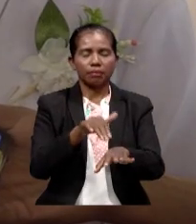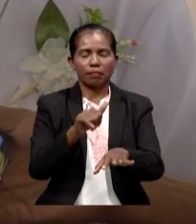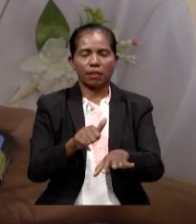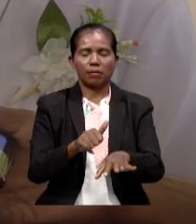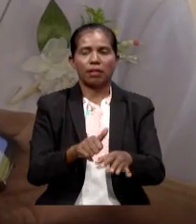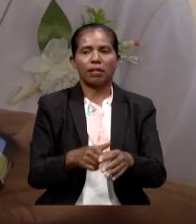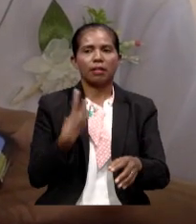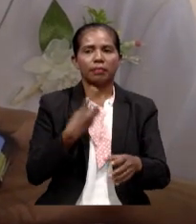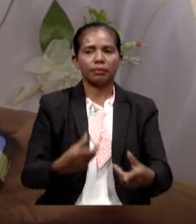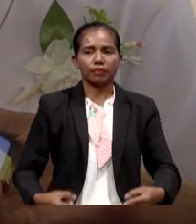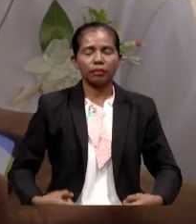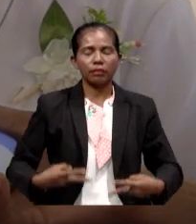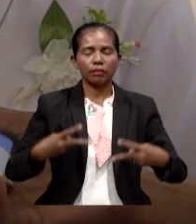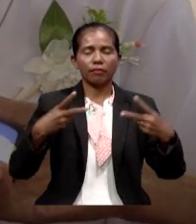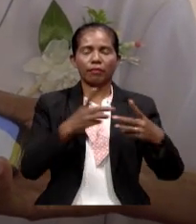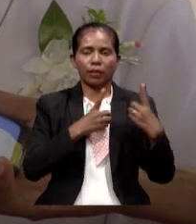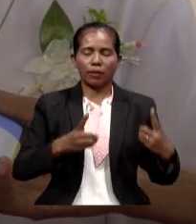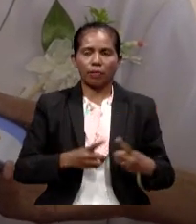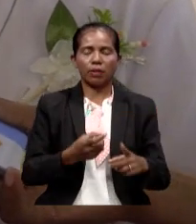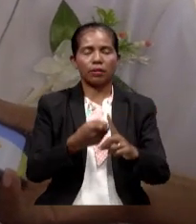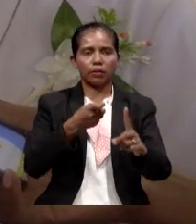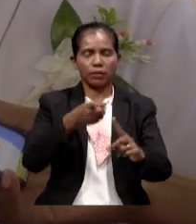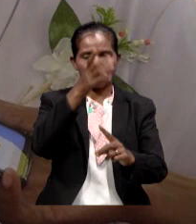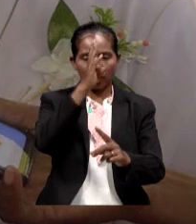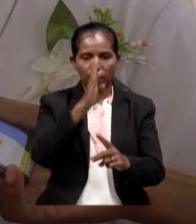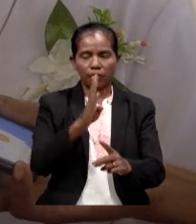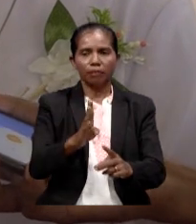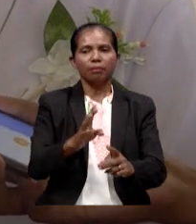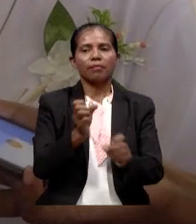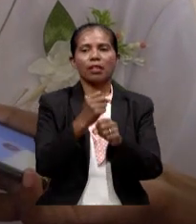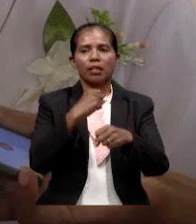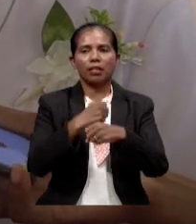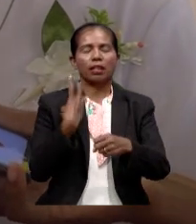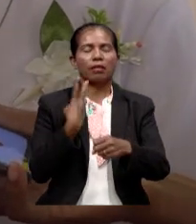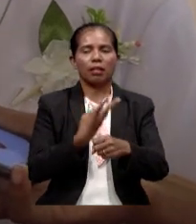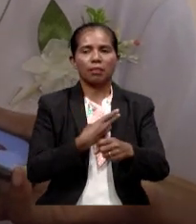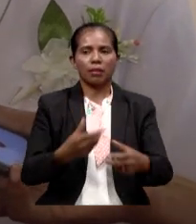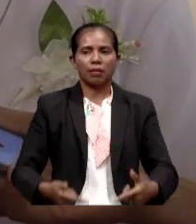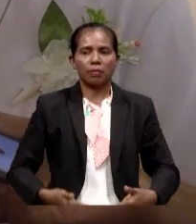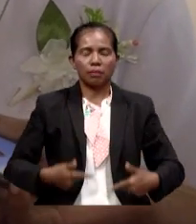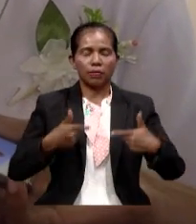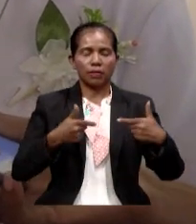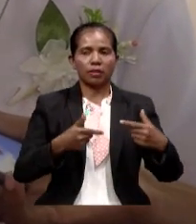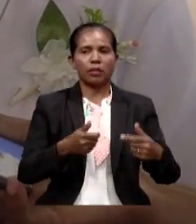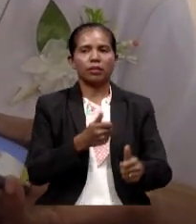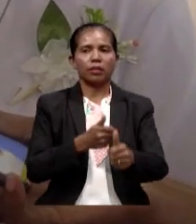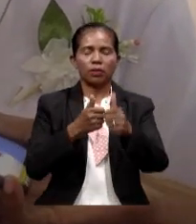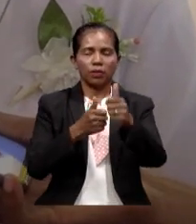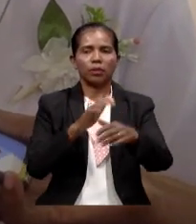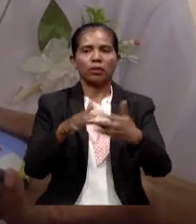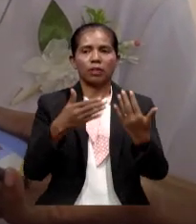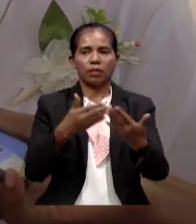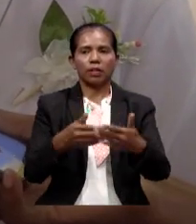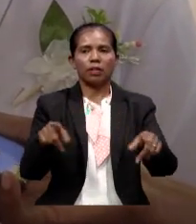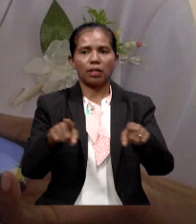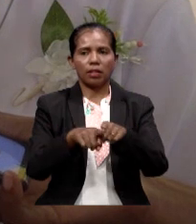moris domine rasik mahisi maromak nebe nia halo ami moris atu tuir nia. Memang buat barak hanesang